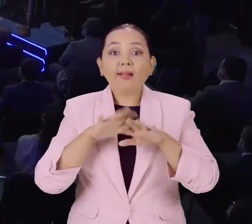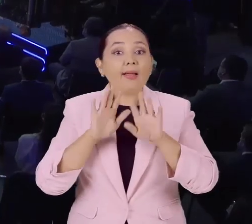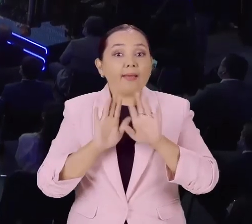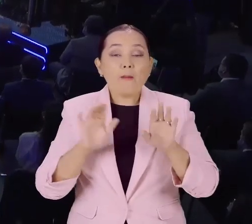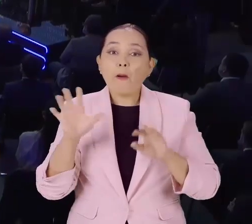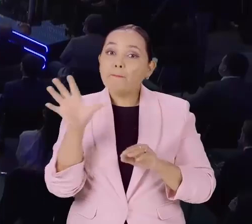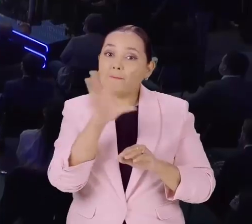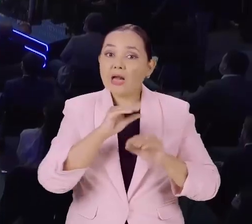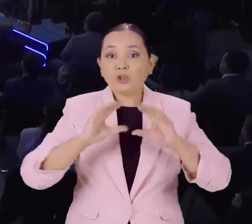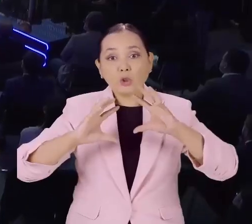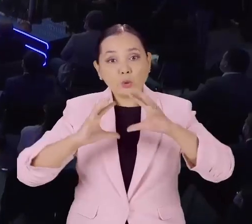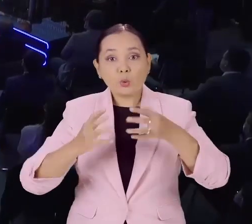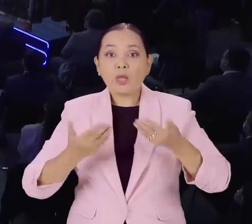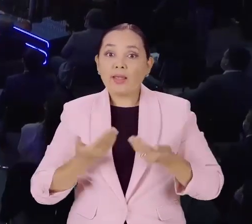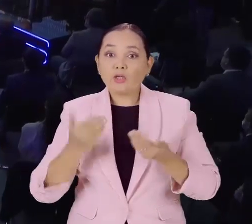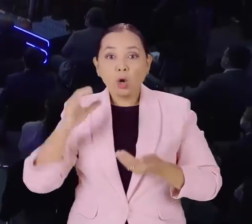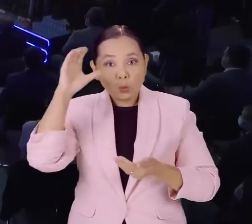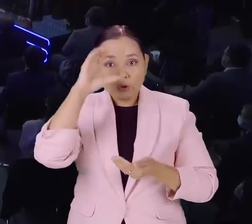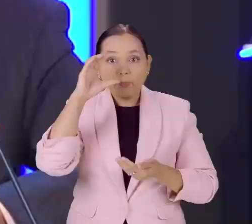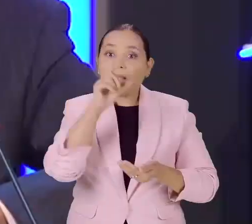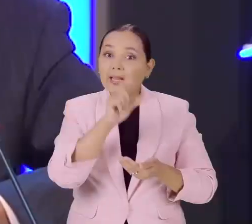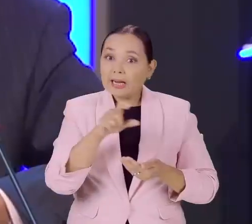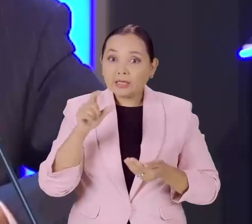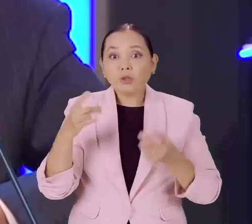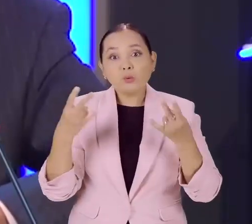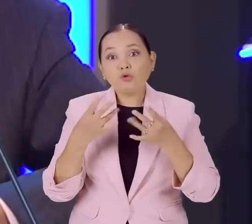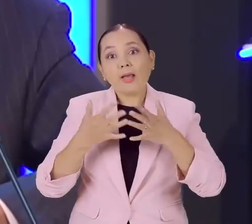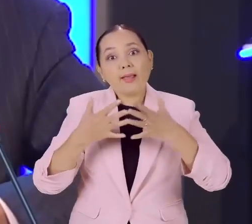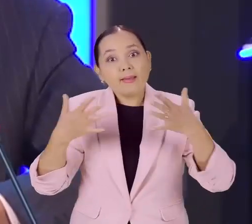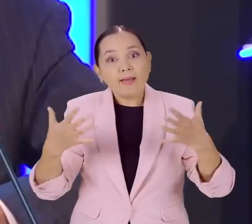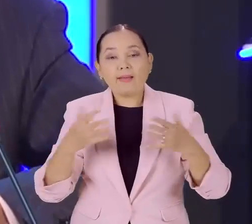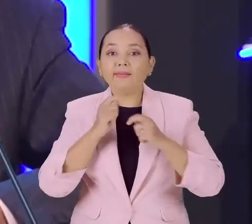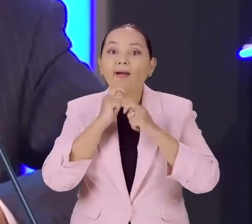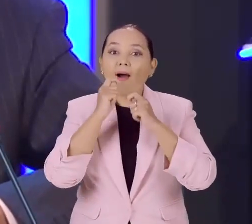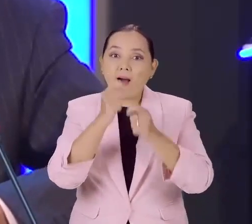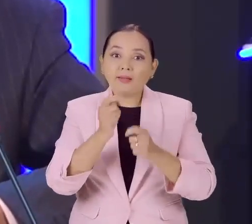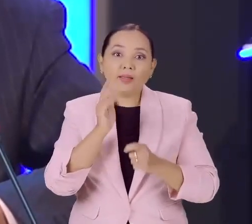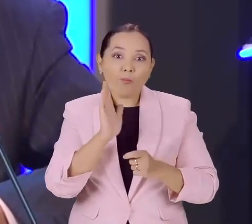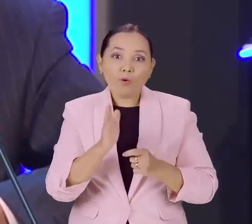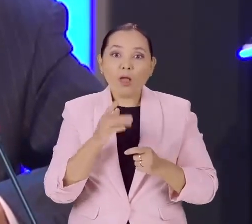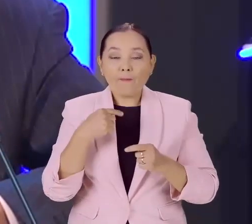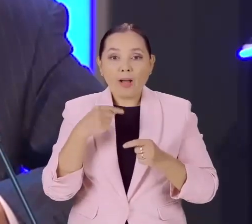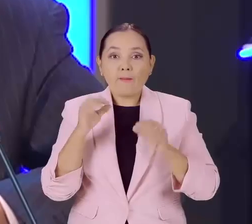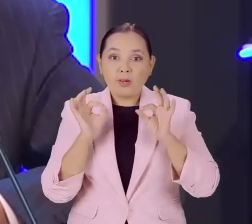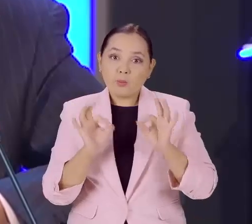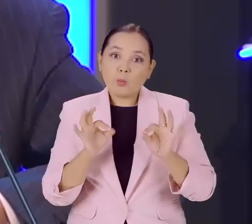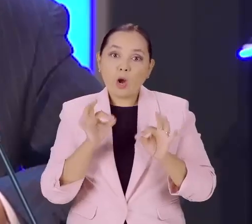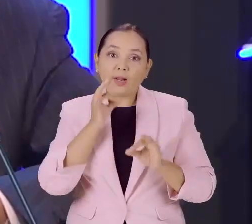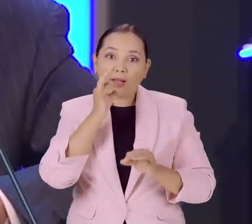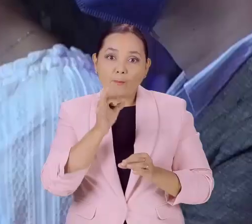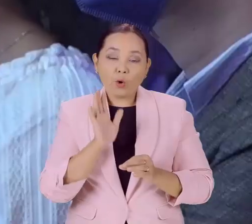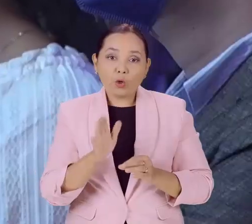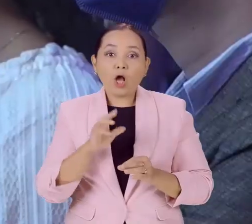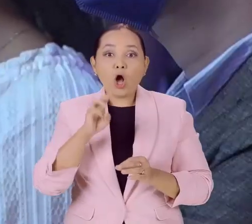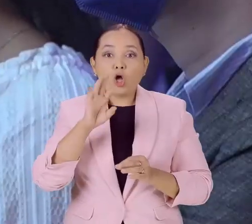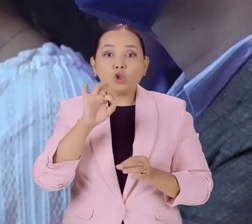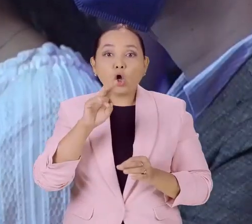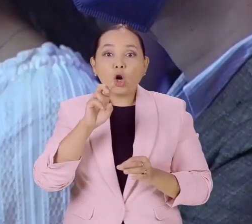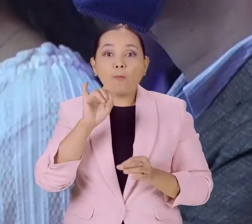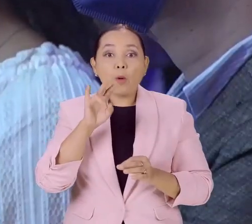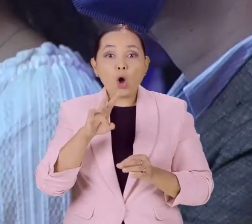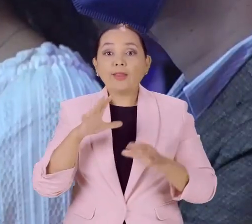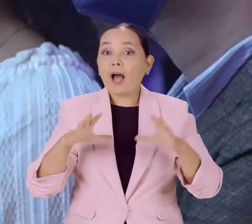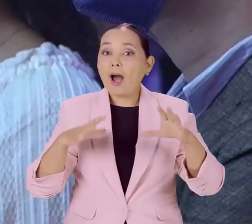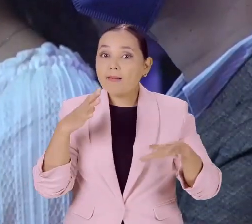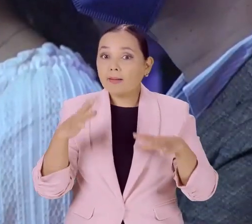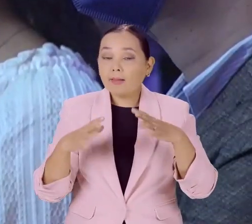balki barcha dunyoda yashovchi o'zbeklar uchun bir katta bir hadya bo'ldi desam, menimcha mubolag'a bo'lmasa kerak. Taliban